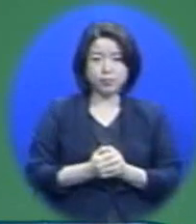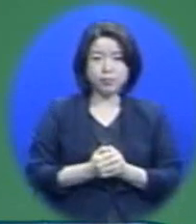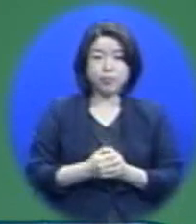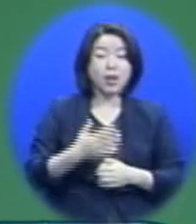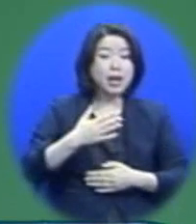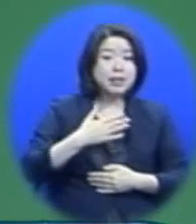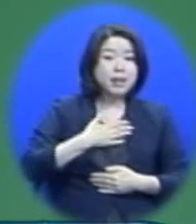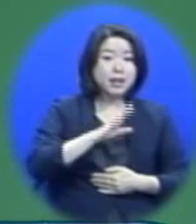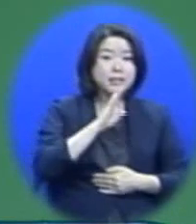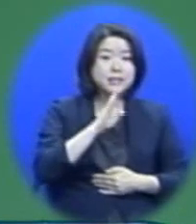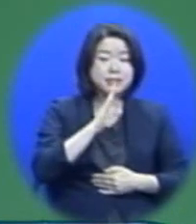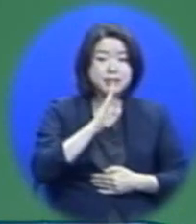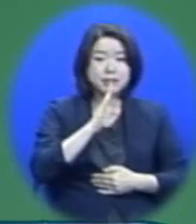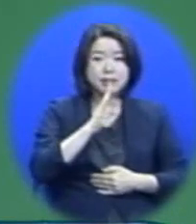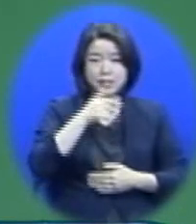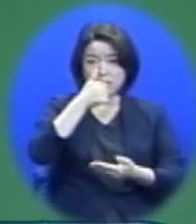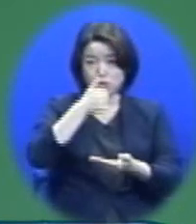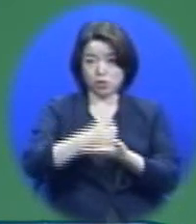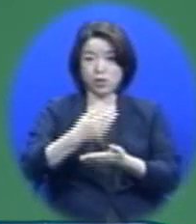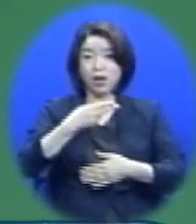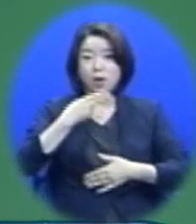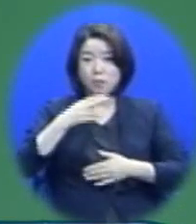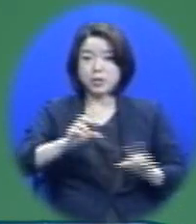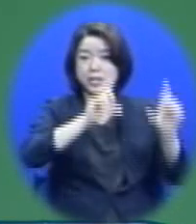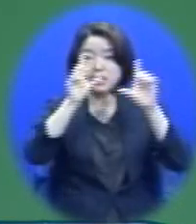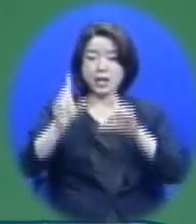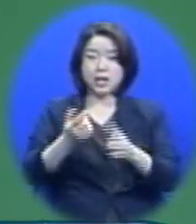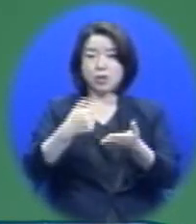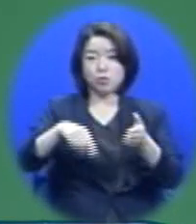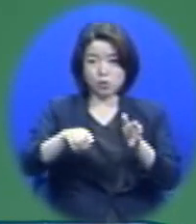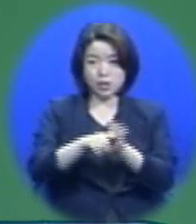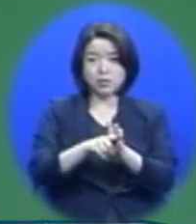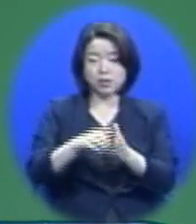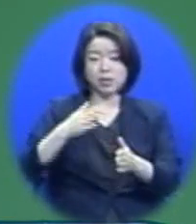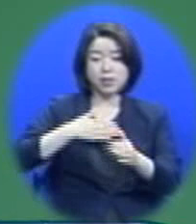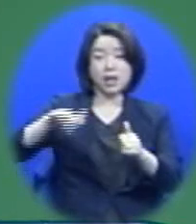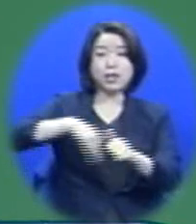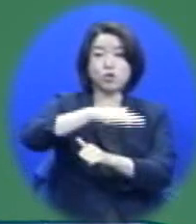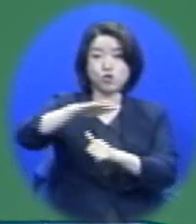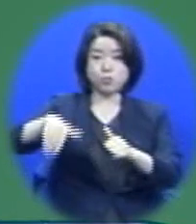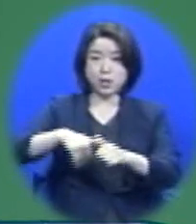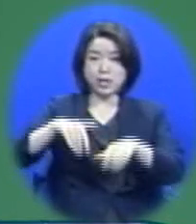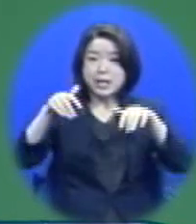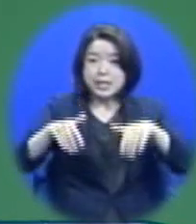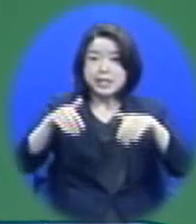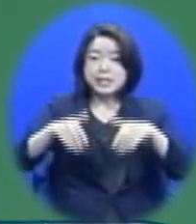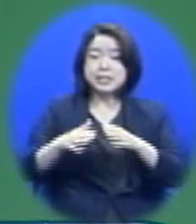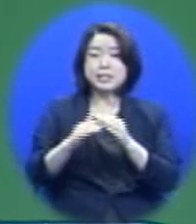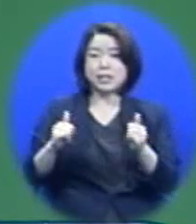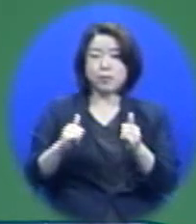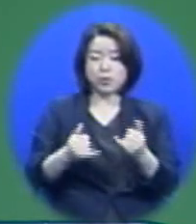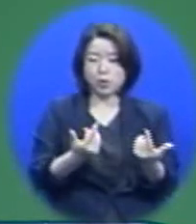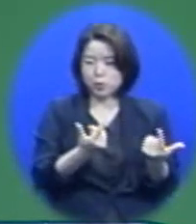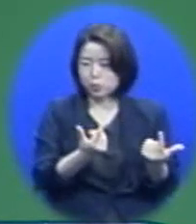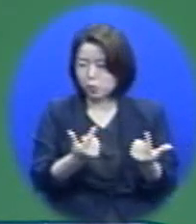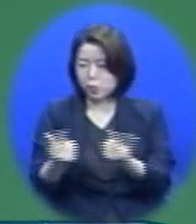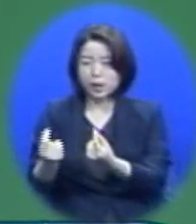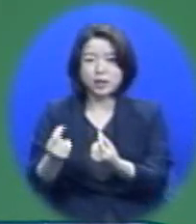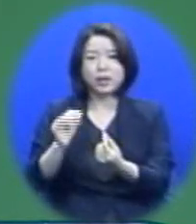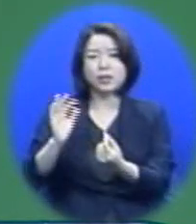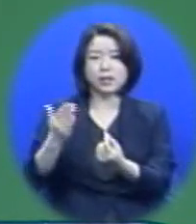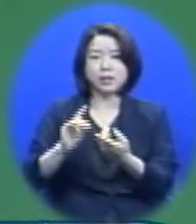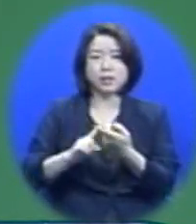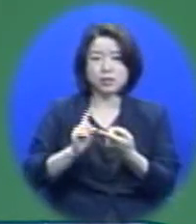내가 진짜 흠 없는 그런 삶을 살기 위해서는 내 주변에 있는 신하들도 다 그와 같은 사람들이어야 한다는